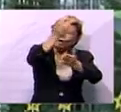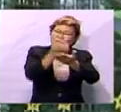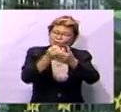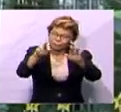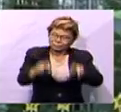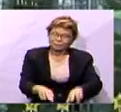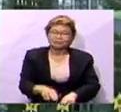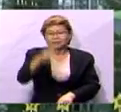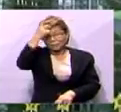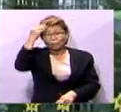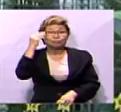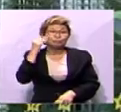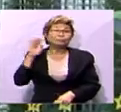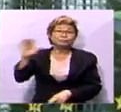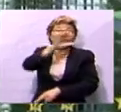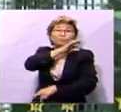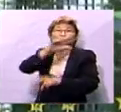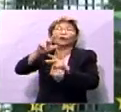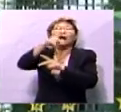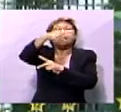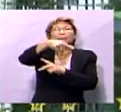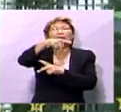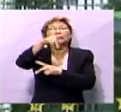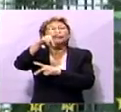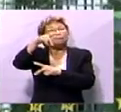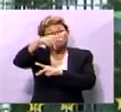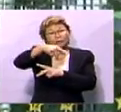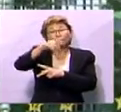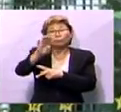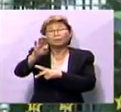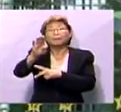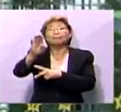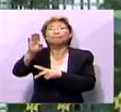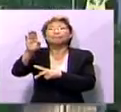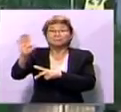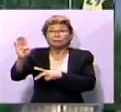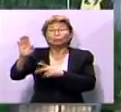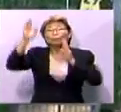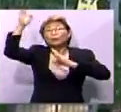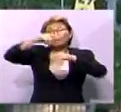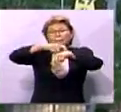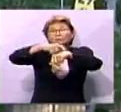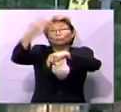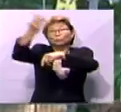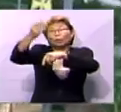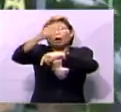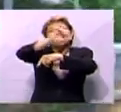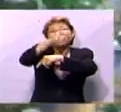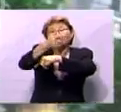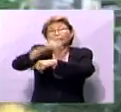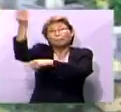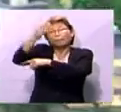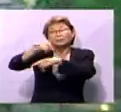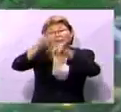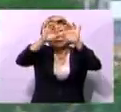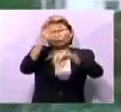rakyat. Tun Dr. Mahathir dan juga pengerusi Parti Pribumi Bersatu Malaysia semasa berucap pada Perhimpunan Agung Pertama parti itu di Shah Alam